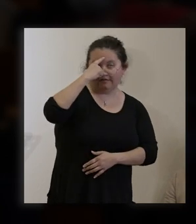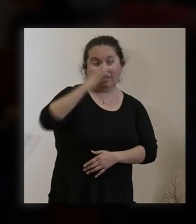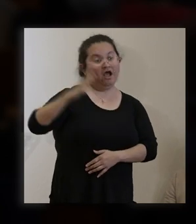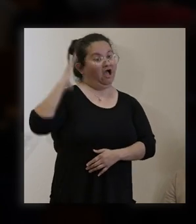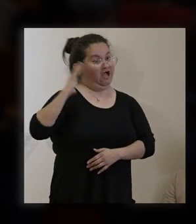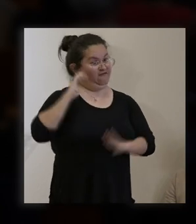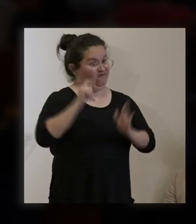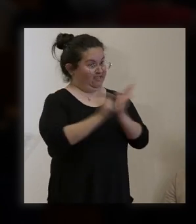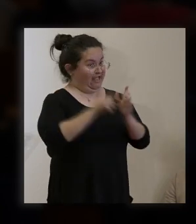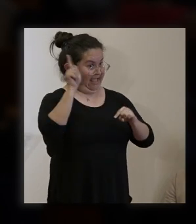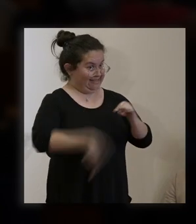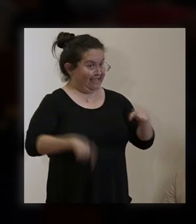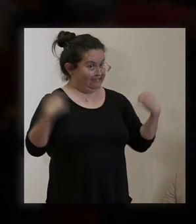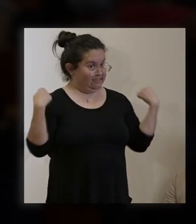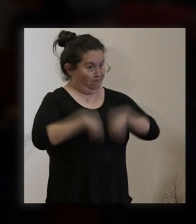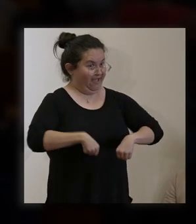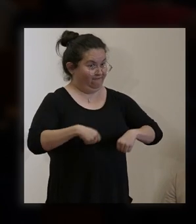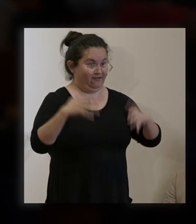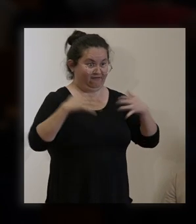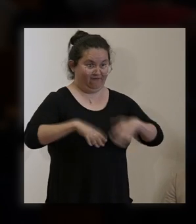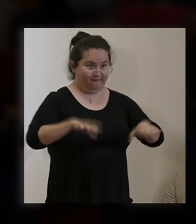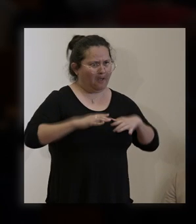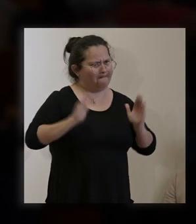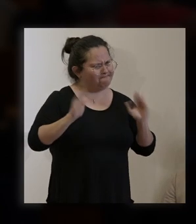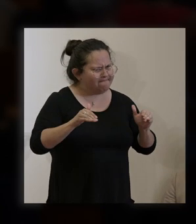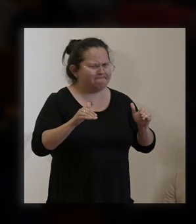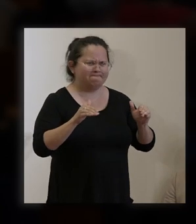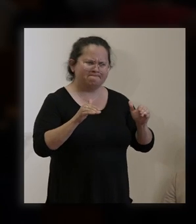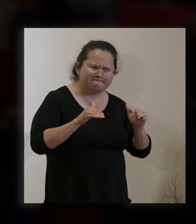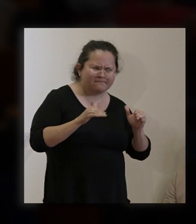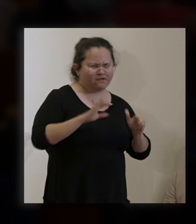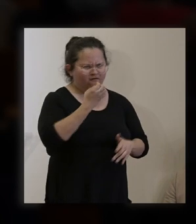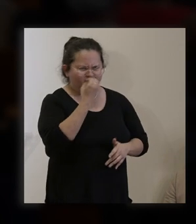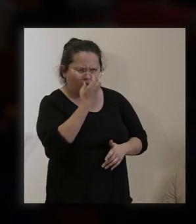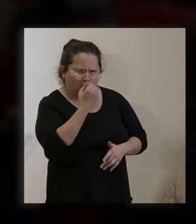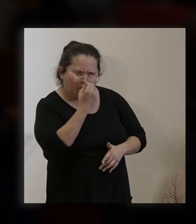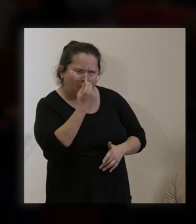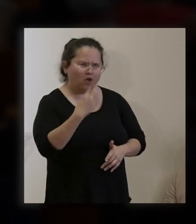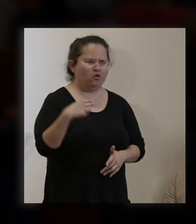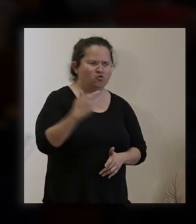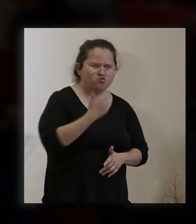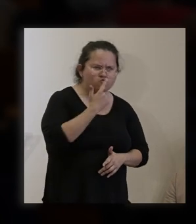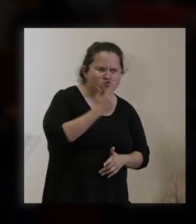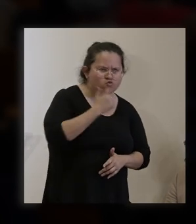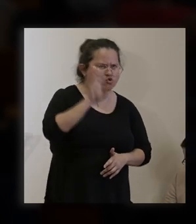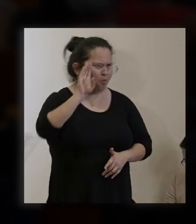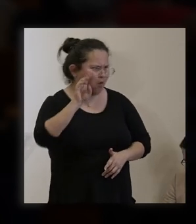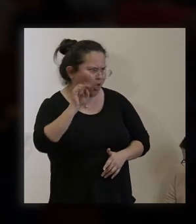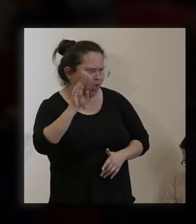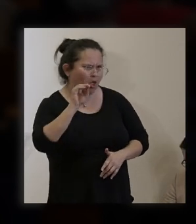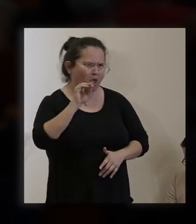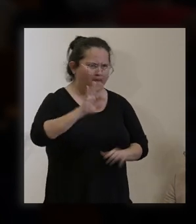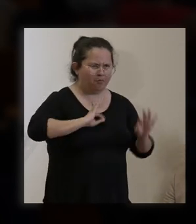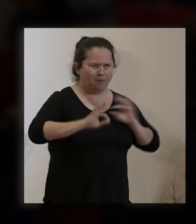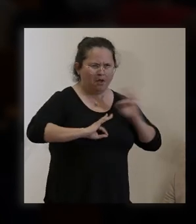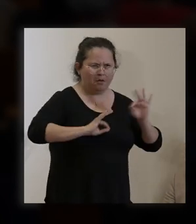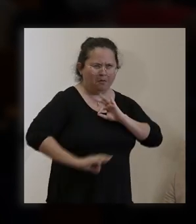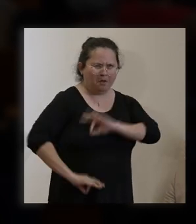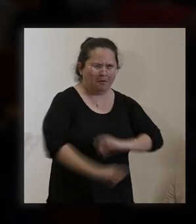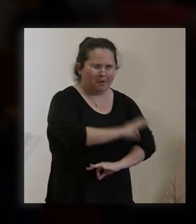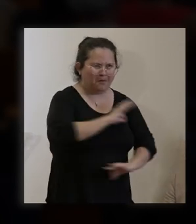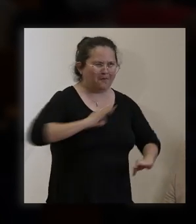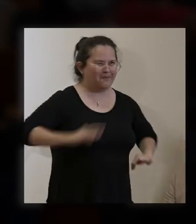en France, eh bien elle a des œillets bleus et vous voyez des petites fleurs rouges qui symbolisent en règle générale